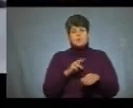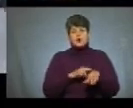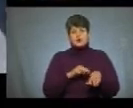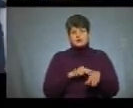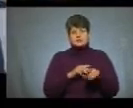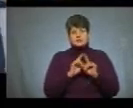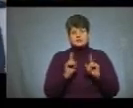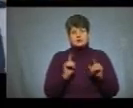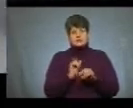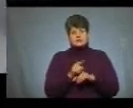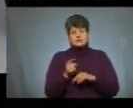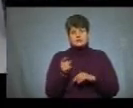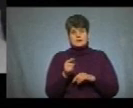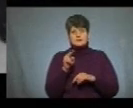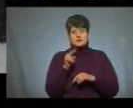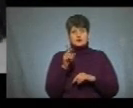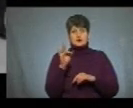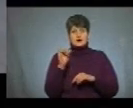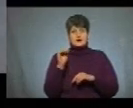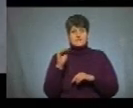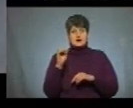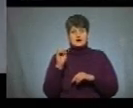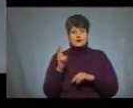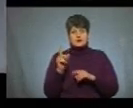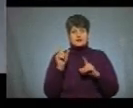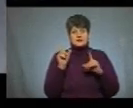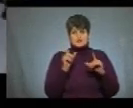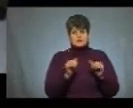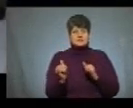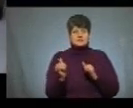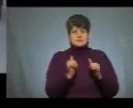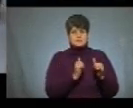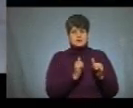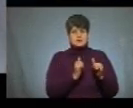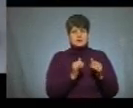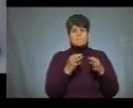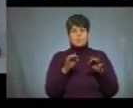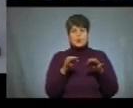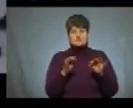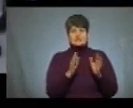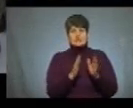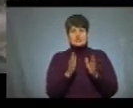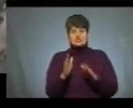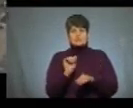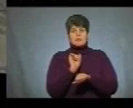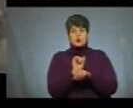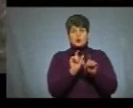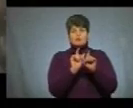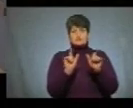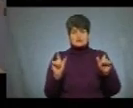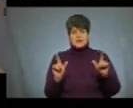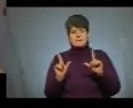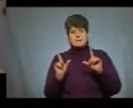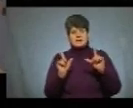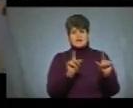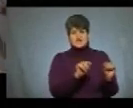особливого призначення «Тернопіль» Петро Рафалюк їде на схід, щоб забезпечувати пропускний режим на блокпостах при в'їзді та